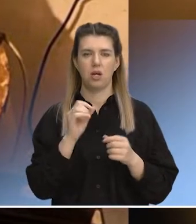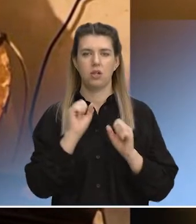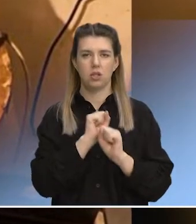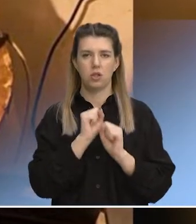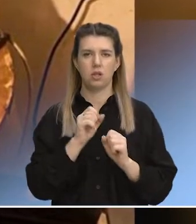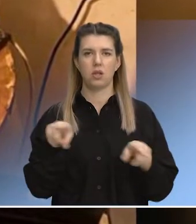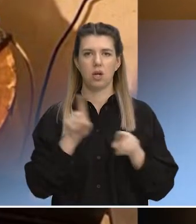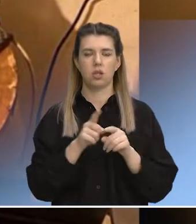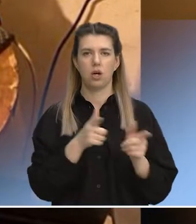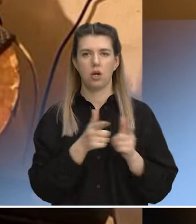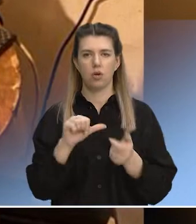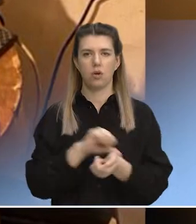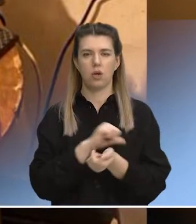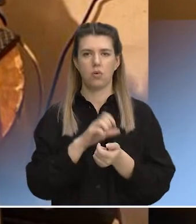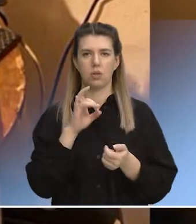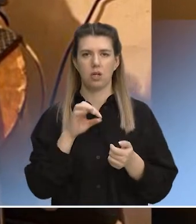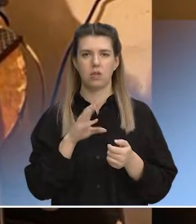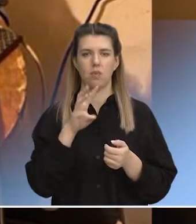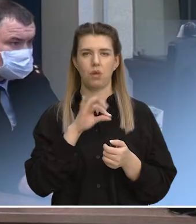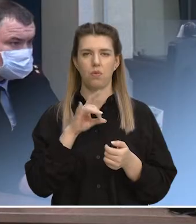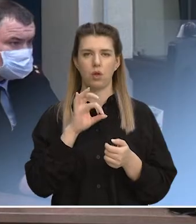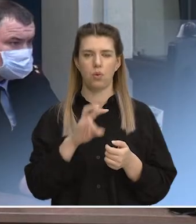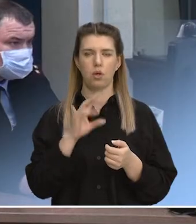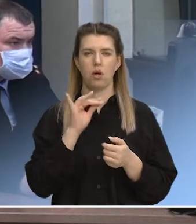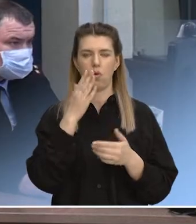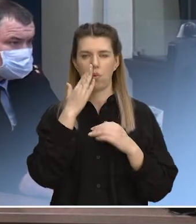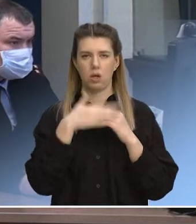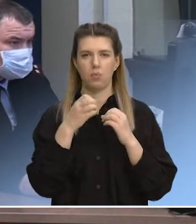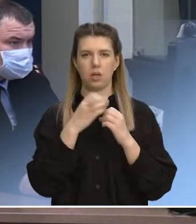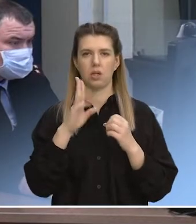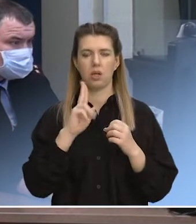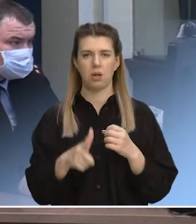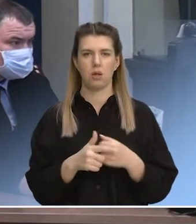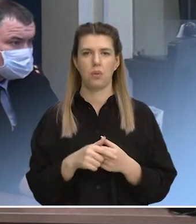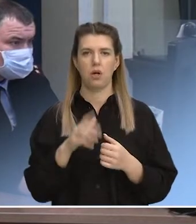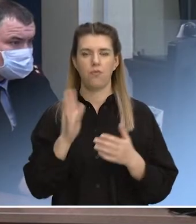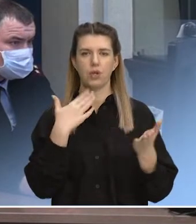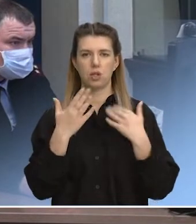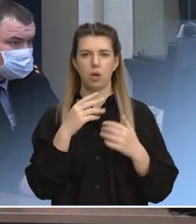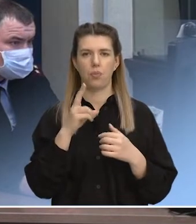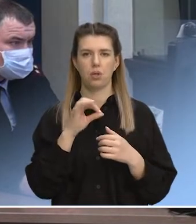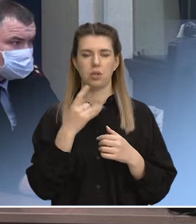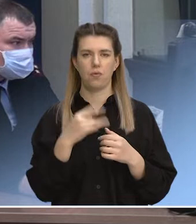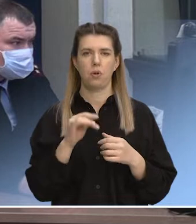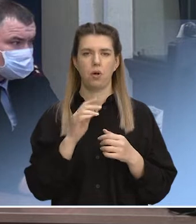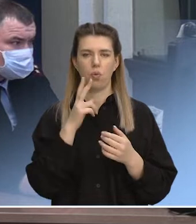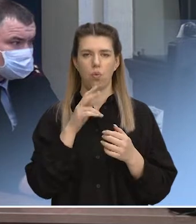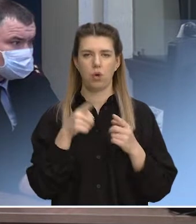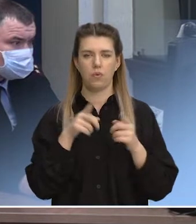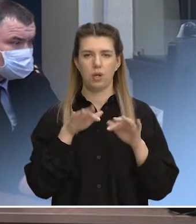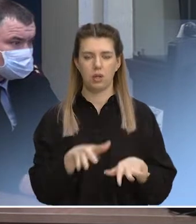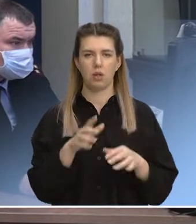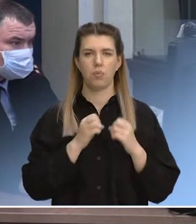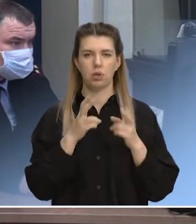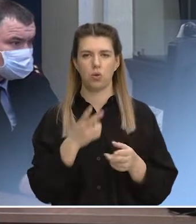индивидуальной защиты, а также готовое наркотическое средство – мефедрон массой более 15 килограммов. В отношении подозреваемых возбуждено уголовное дело